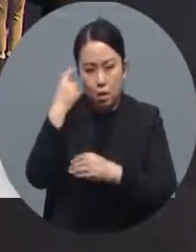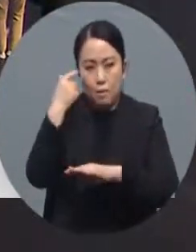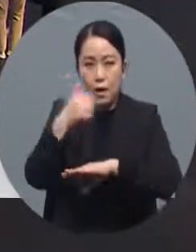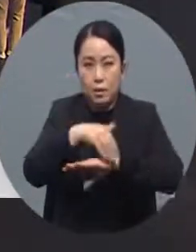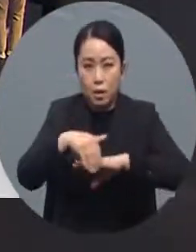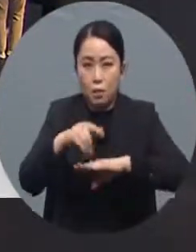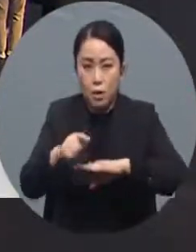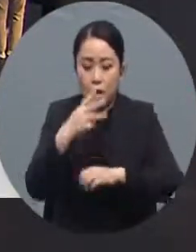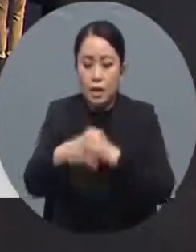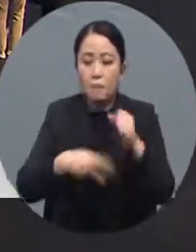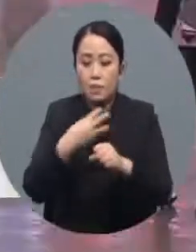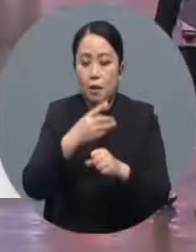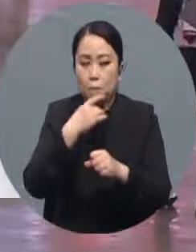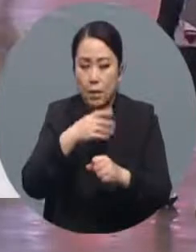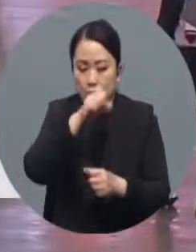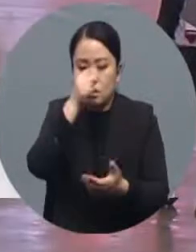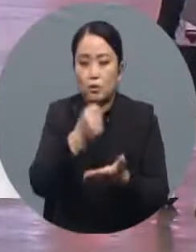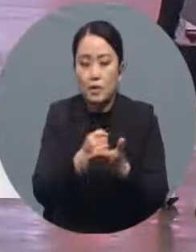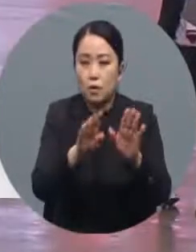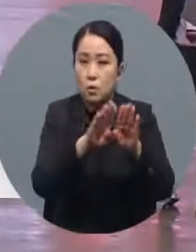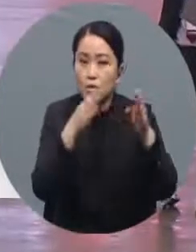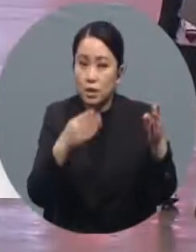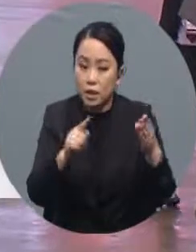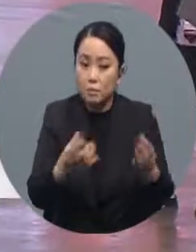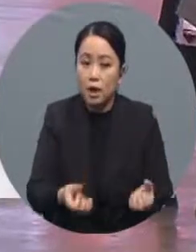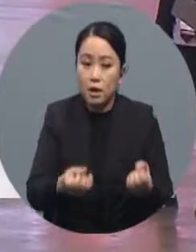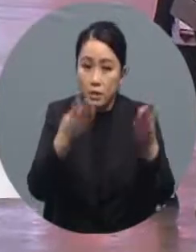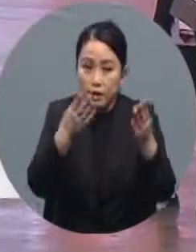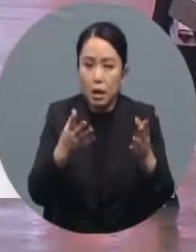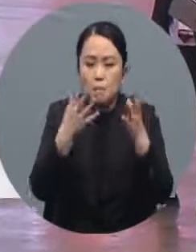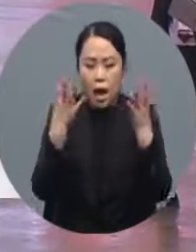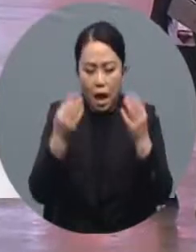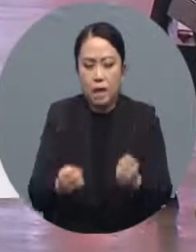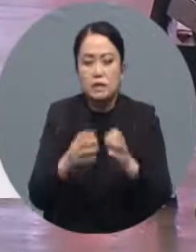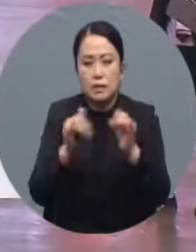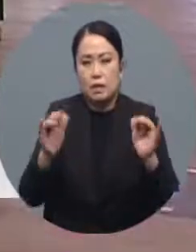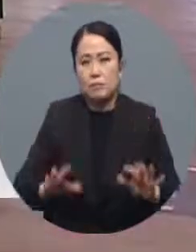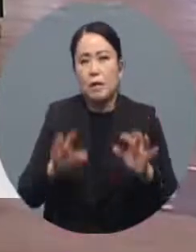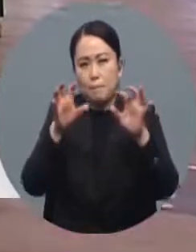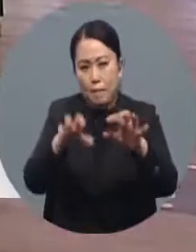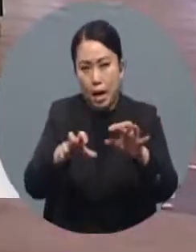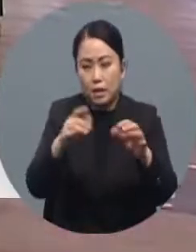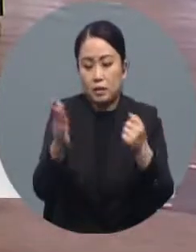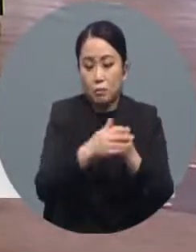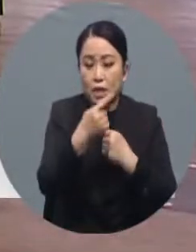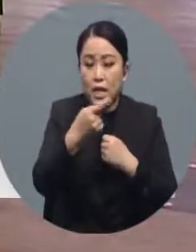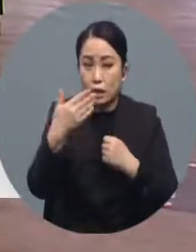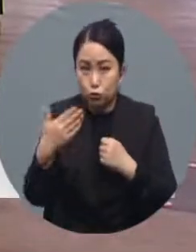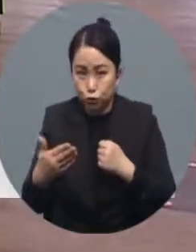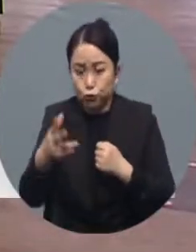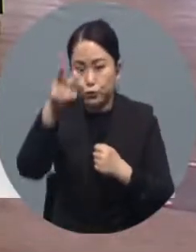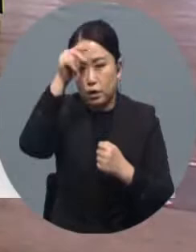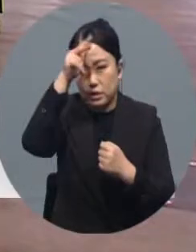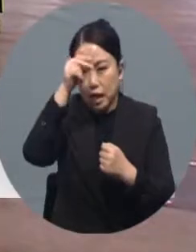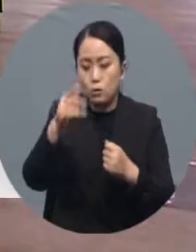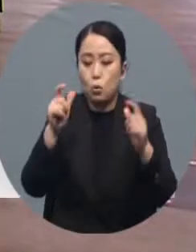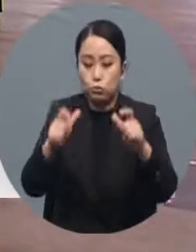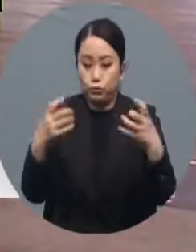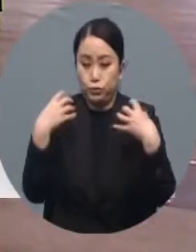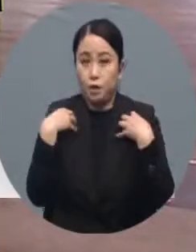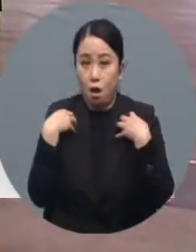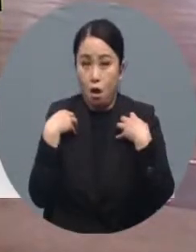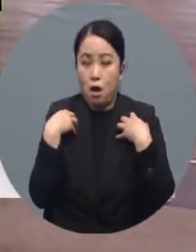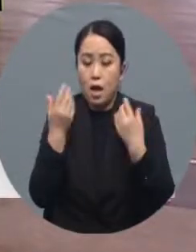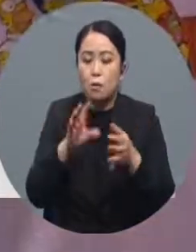만에 정상 개최되는 이번 행사에 많은 관람객이 찾을 것으로 보고 소방, 경찰, 구청 등 관계기관과